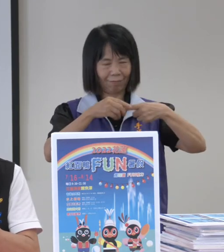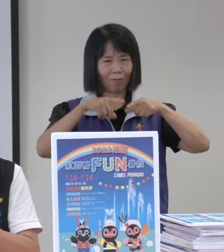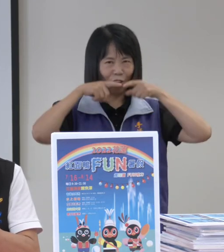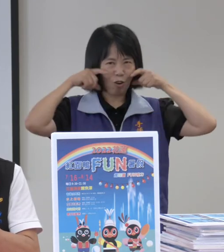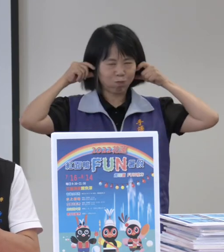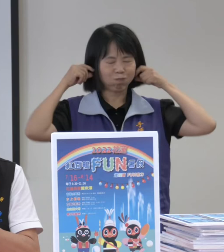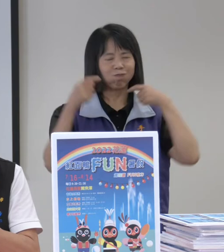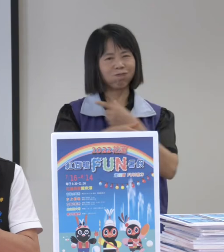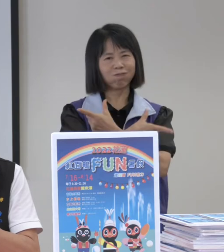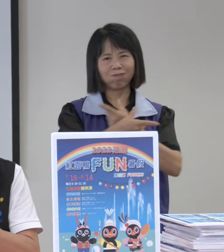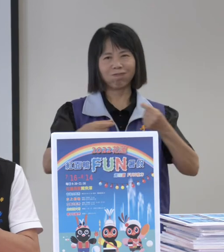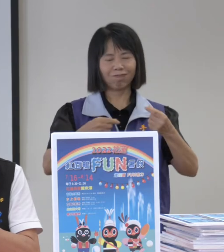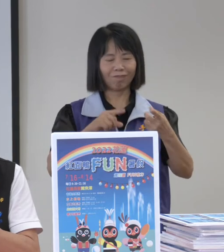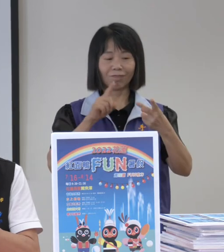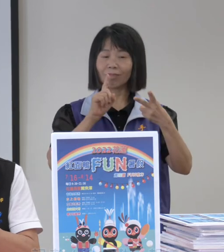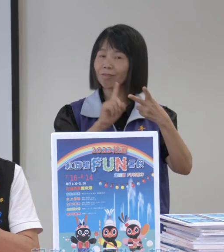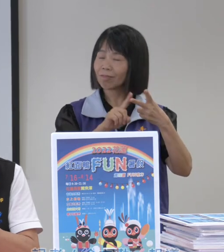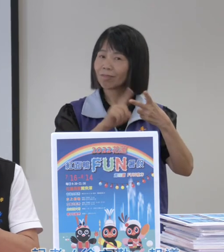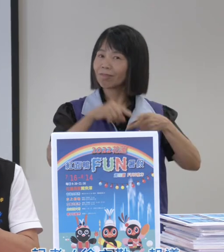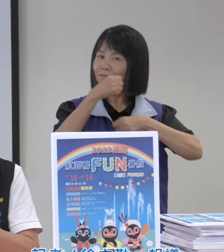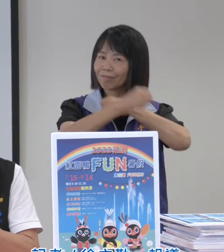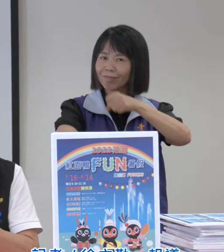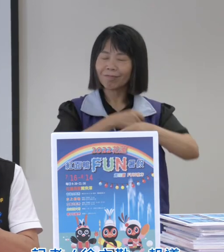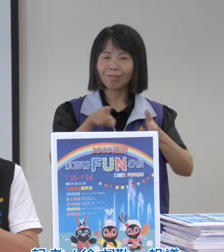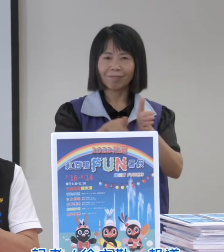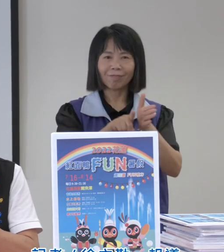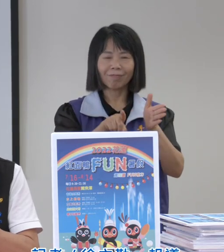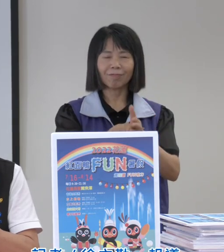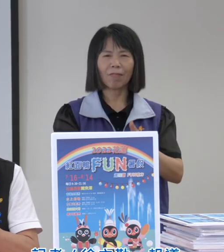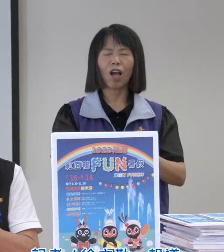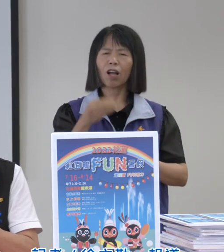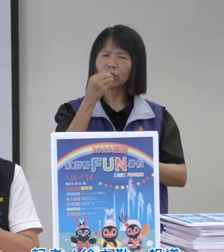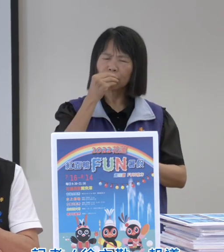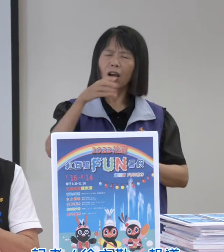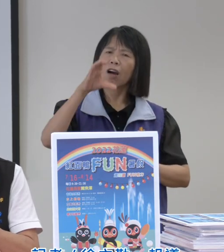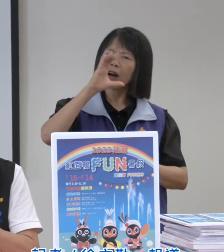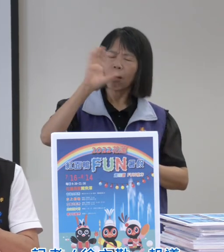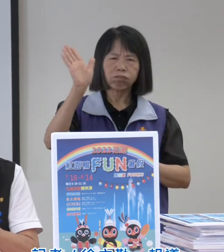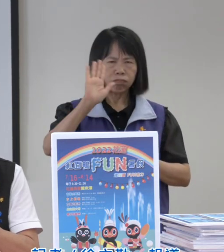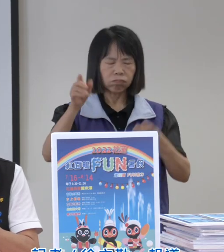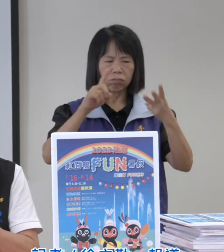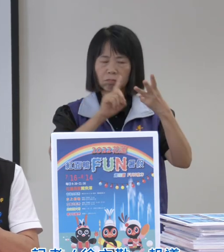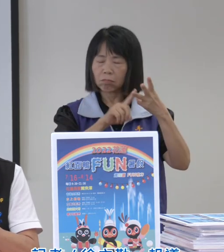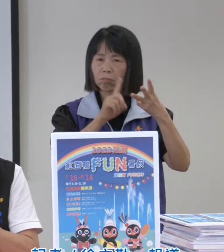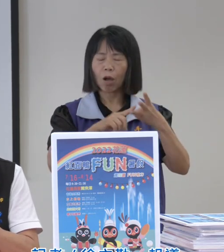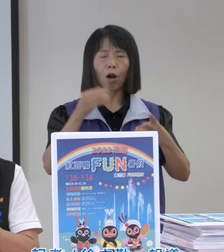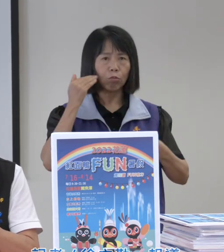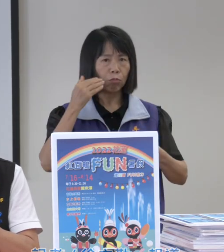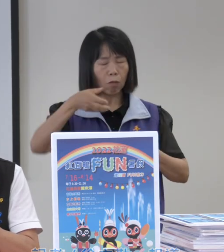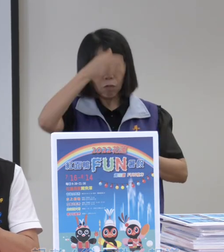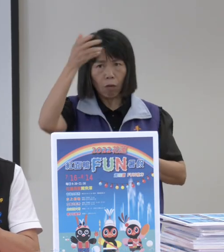民众，请待在家中，才能确保你我的健康安全。记者徐立勤，花莲市报道。